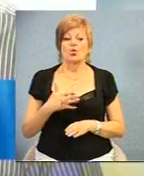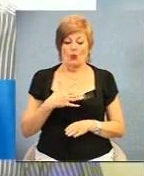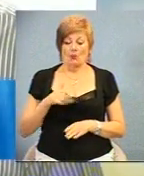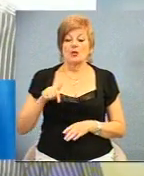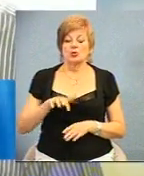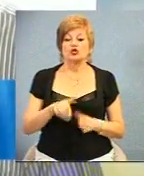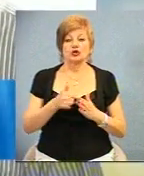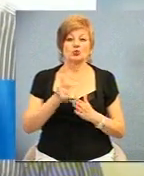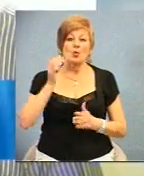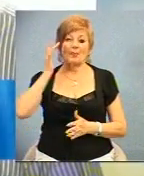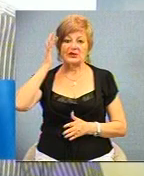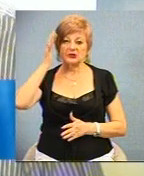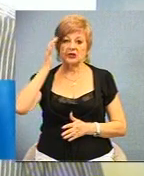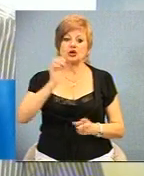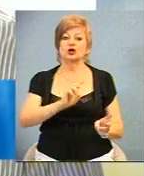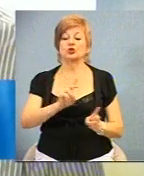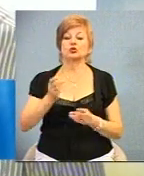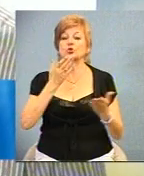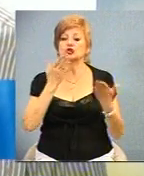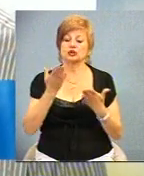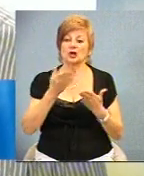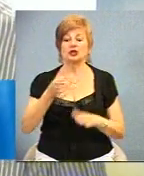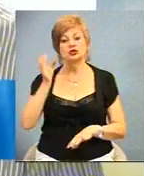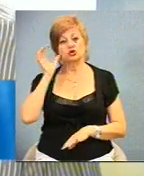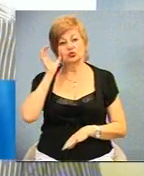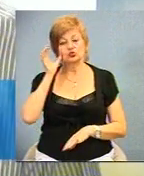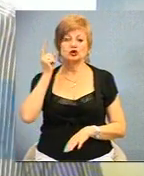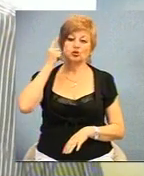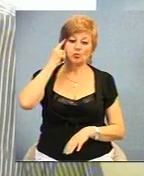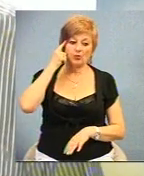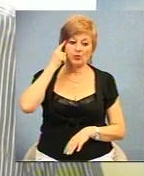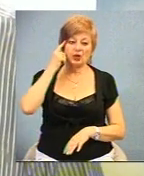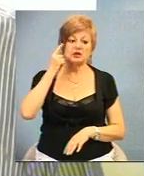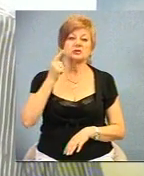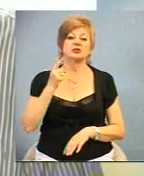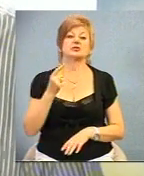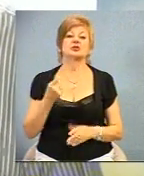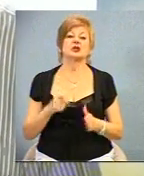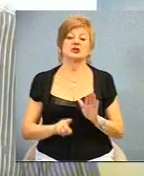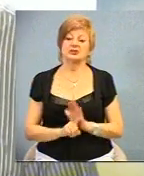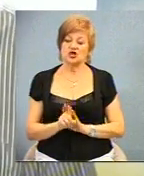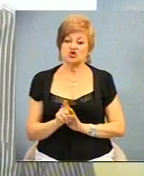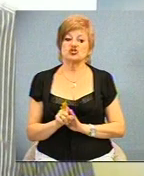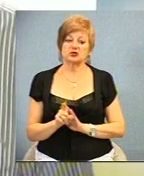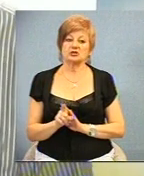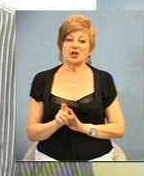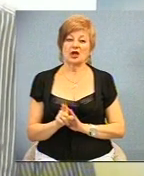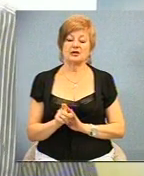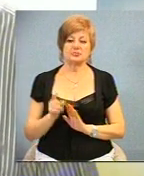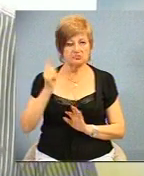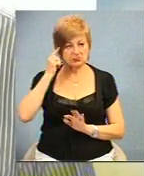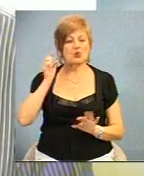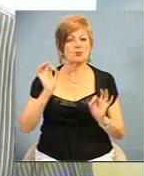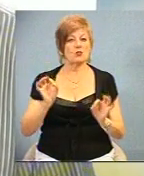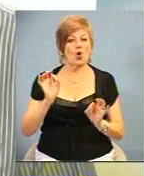бо хтось буде читати, слухати, дивитися і думати, запустити процес осмислення